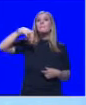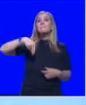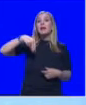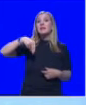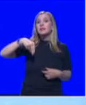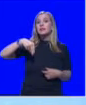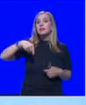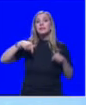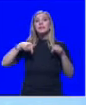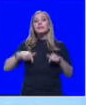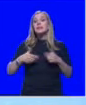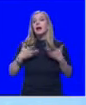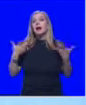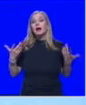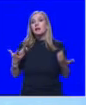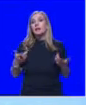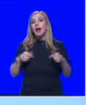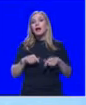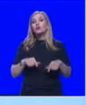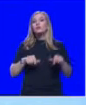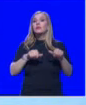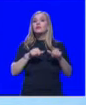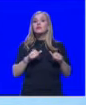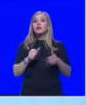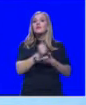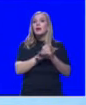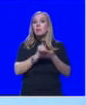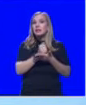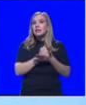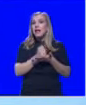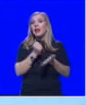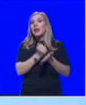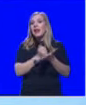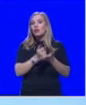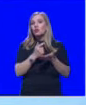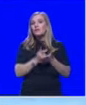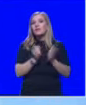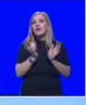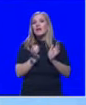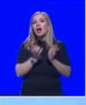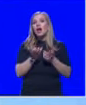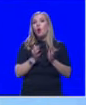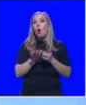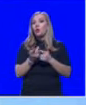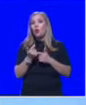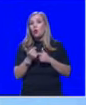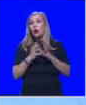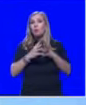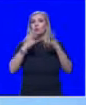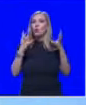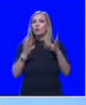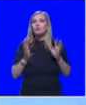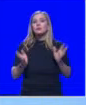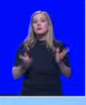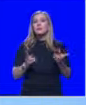защото така както в фармацията, знаете, лекарството е в дозата. Ако се предозира с едно лекарство, то става отрова. Ако се предозира